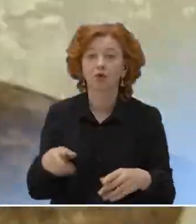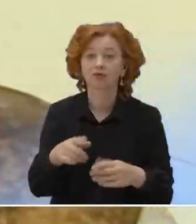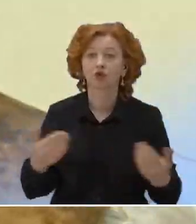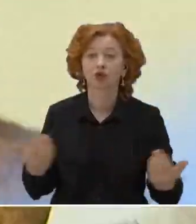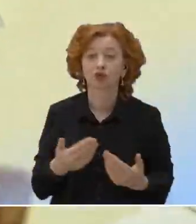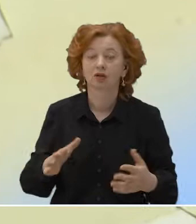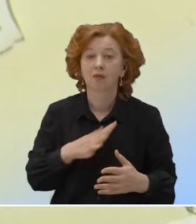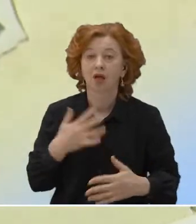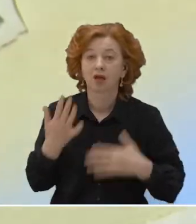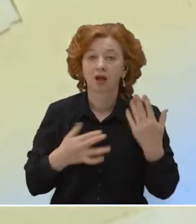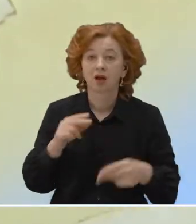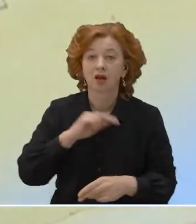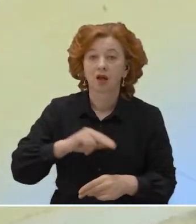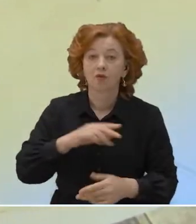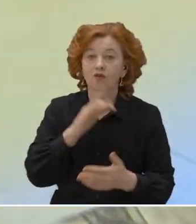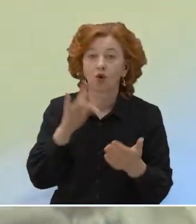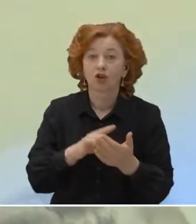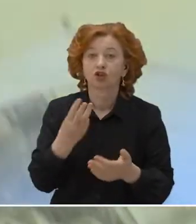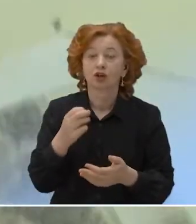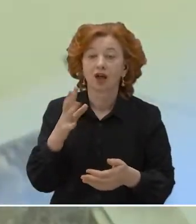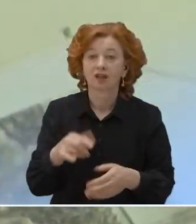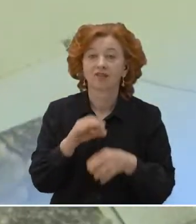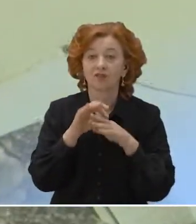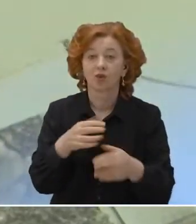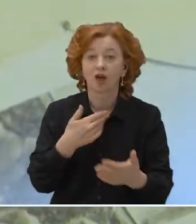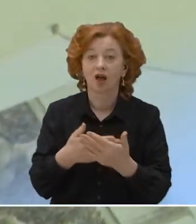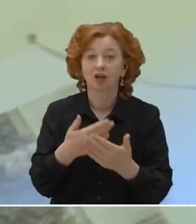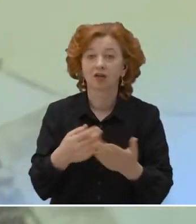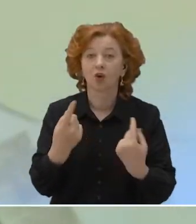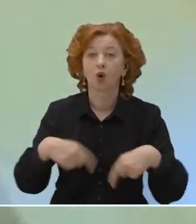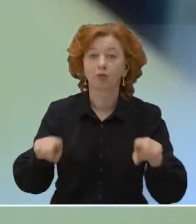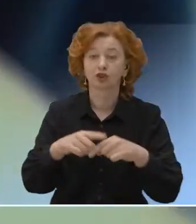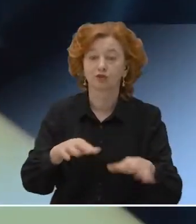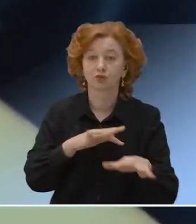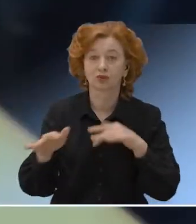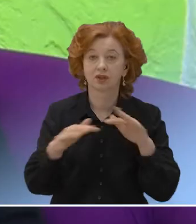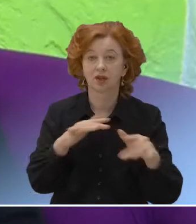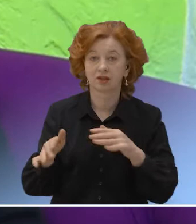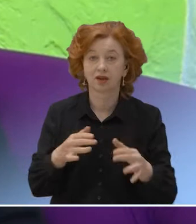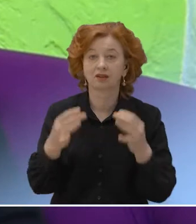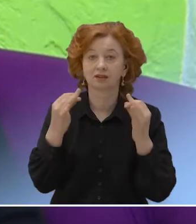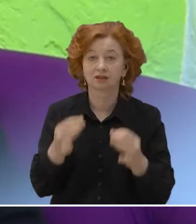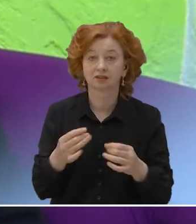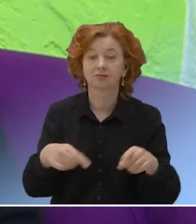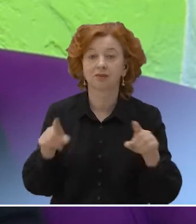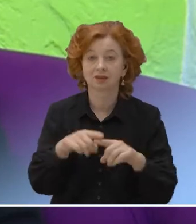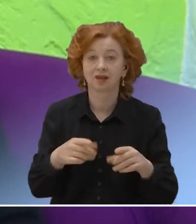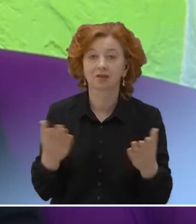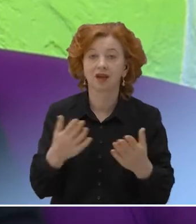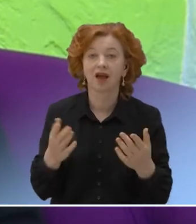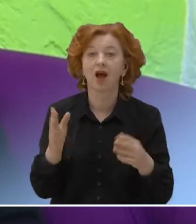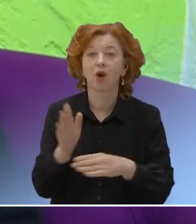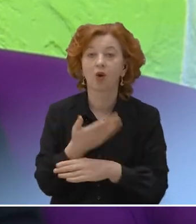послефронтовая жизнь была энергичная. Работал он в городе шахты и вел активную общественную деятельность. В политотделе